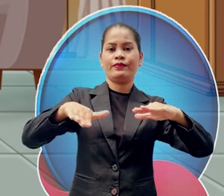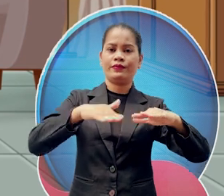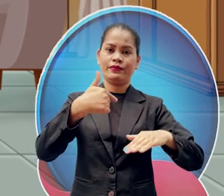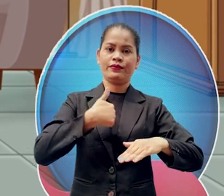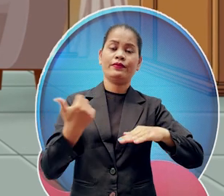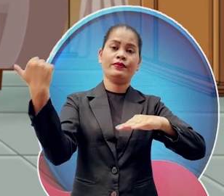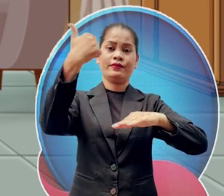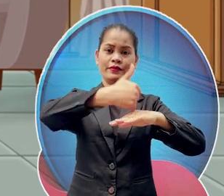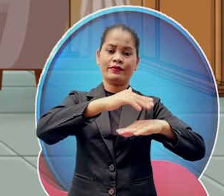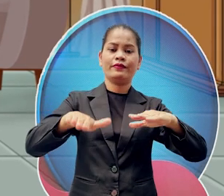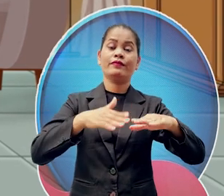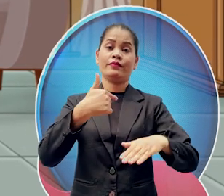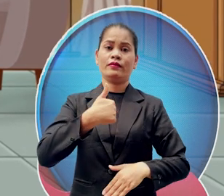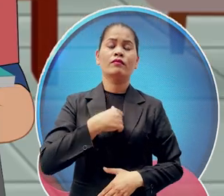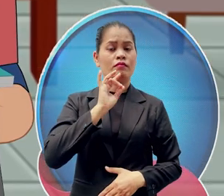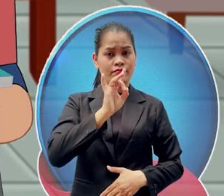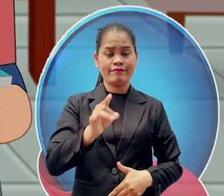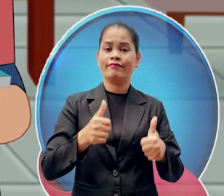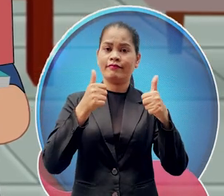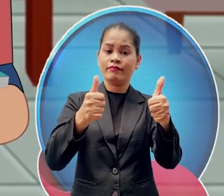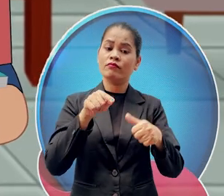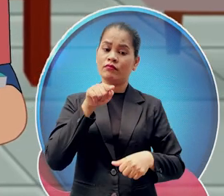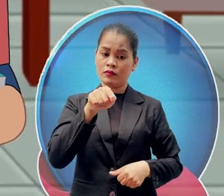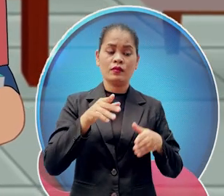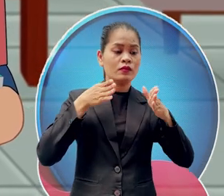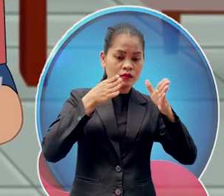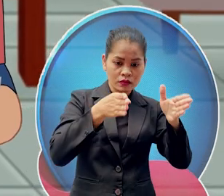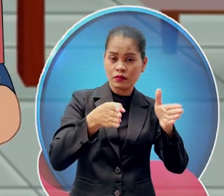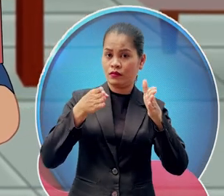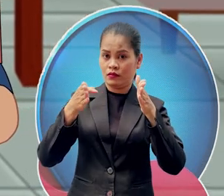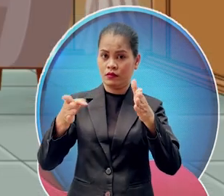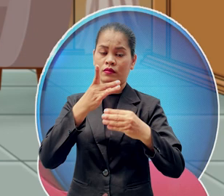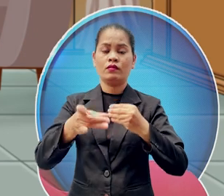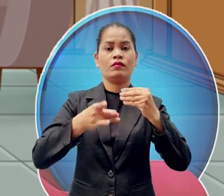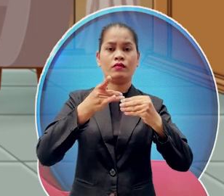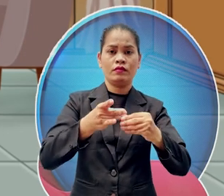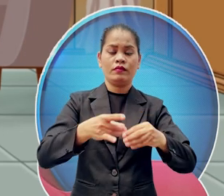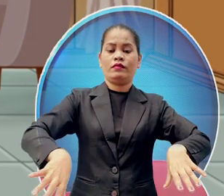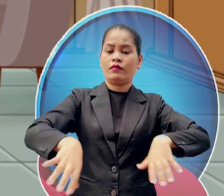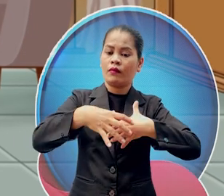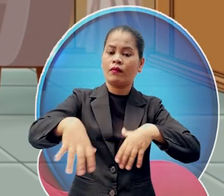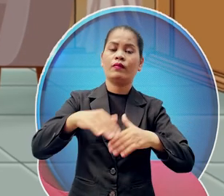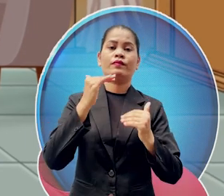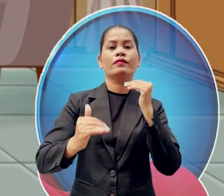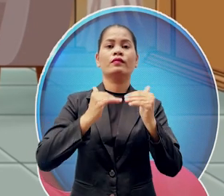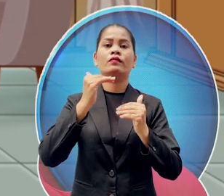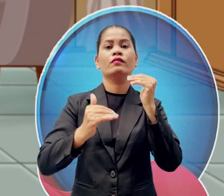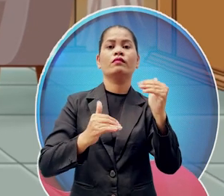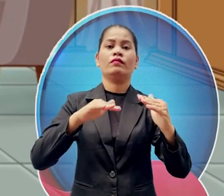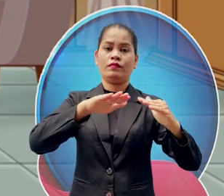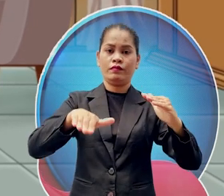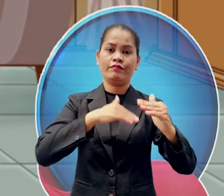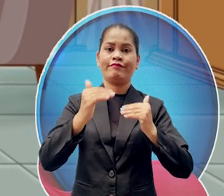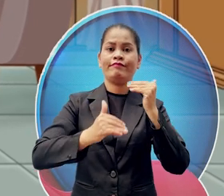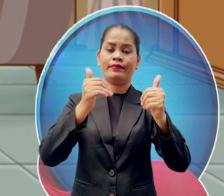មេឃុំខ្ញុំមេឃុំខ្ញុំជាមេឃុំល្អគាត់តែងតែគិតគូរពីការងារអភិវឌ្ឍភូមិឃុំឲ្យមាន